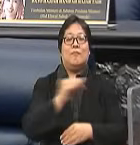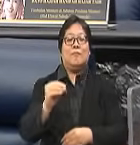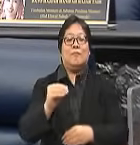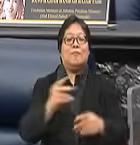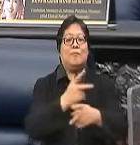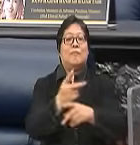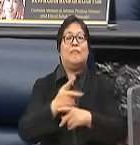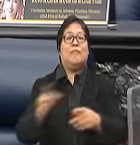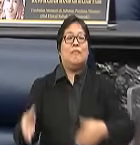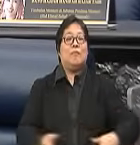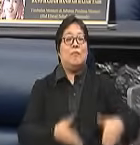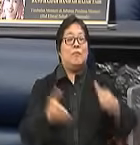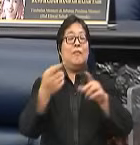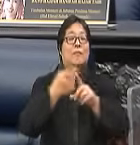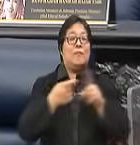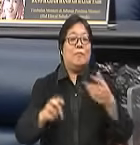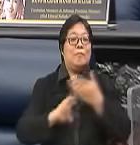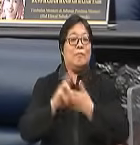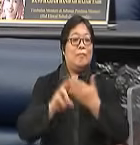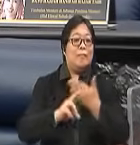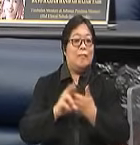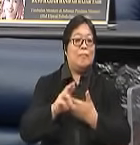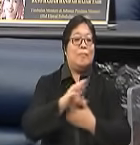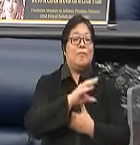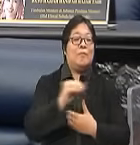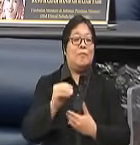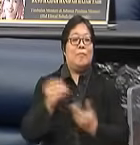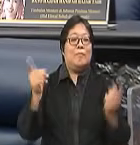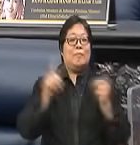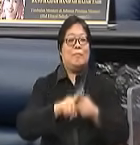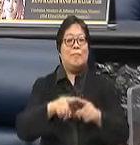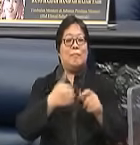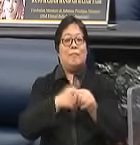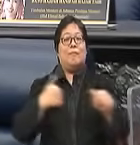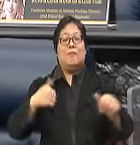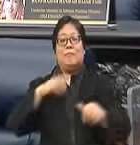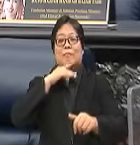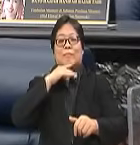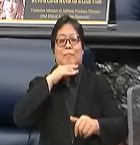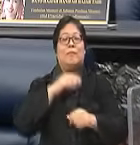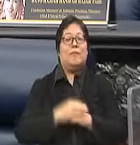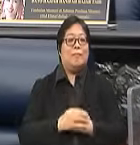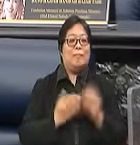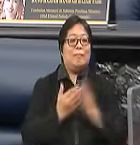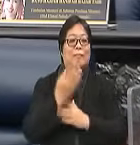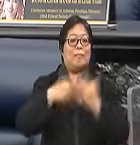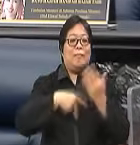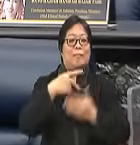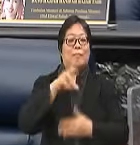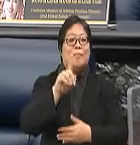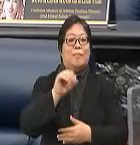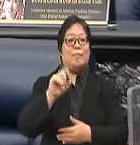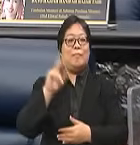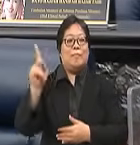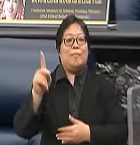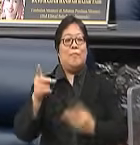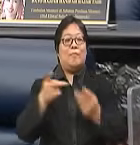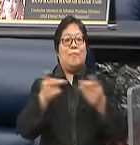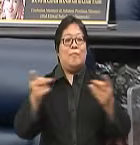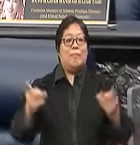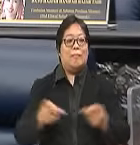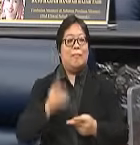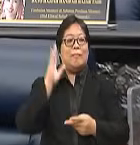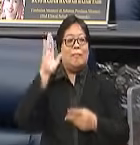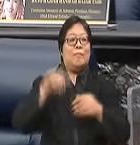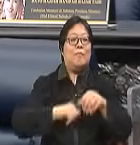mengawal sungai di pada risiko serta inti pencemaran melalui program hadiah kini kawasan costaryza sungai